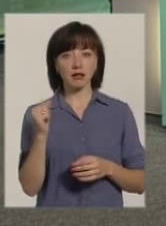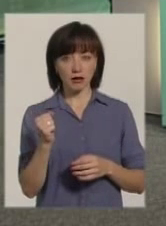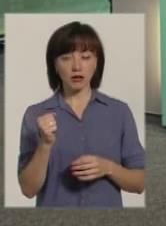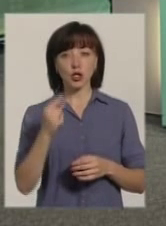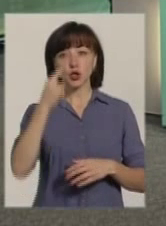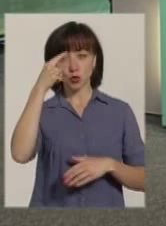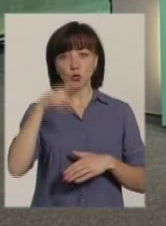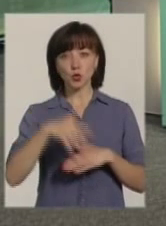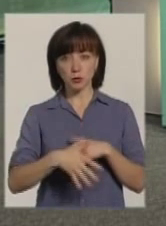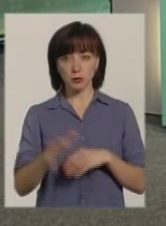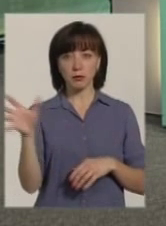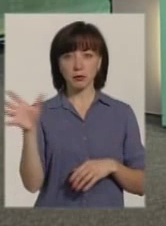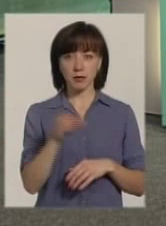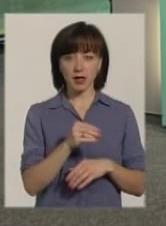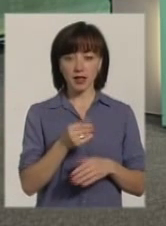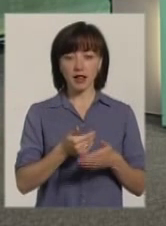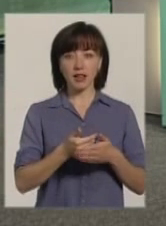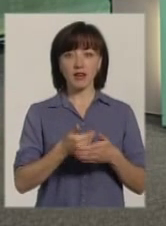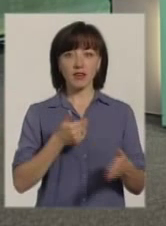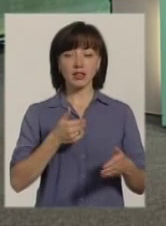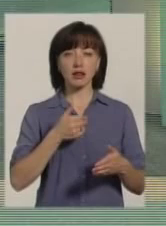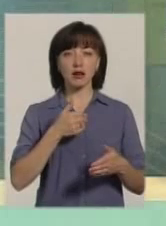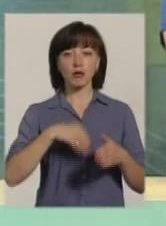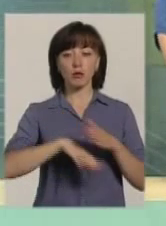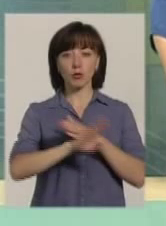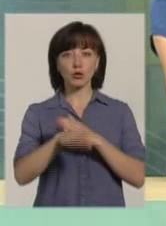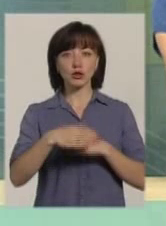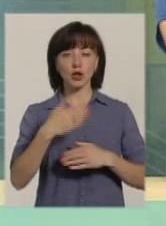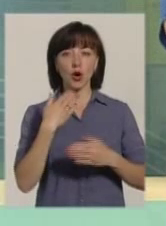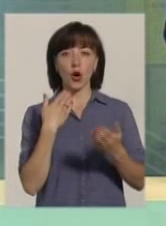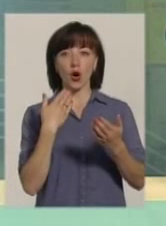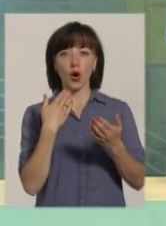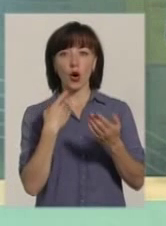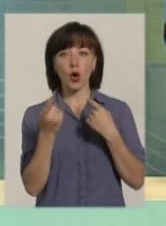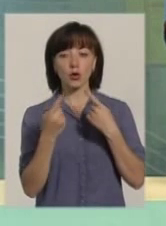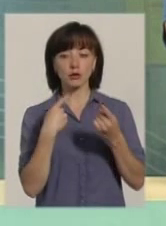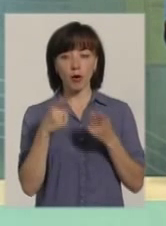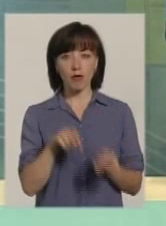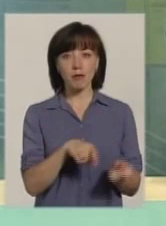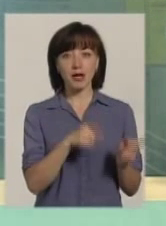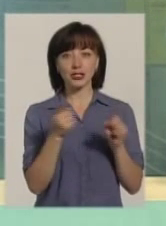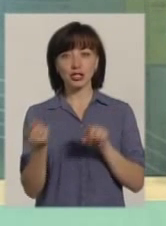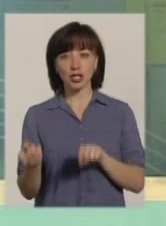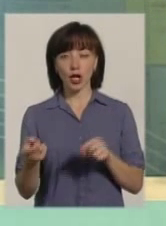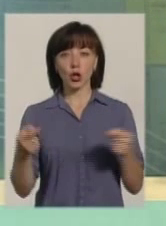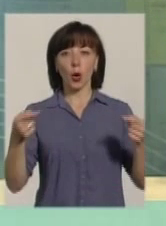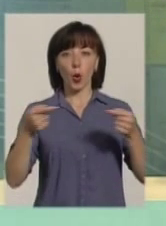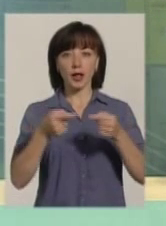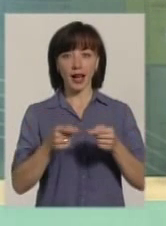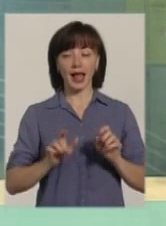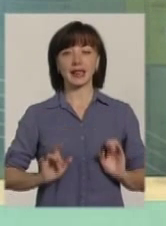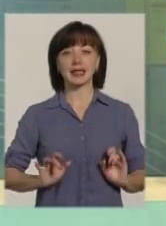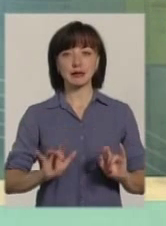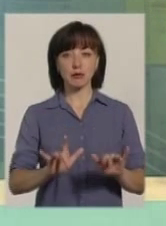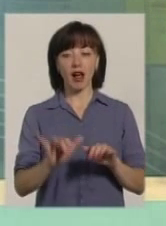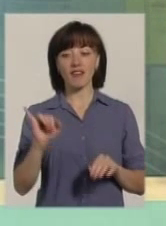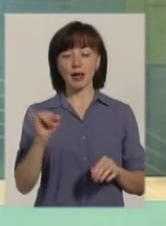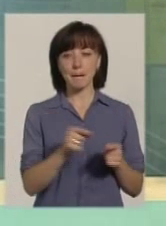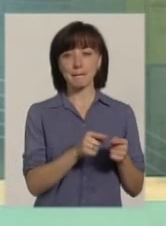зрозуміли, що все-таки від балачок, так, від розмов переходить до конкретних реальних справ, які, і